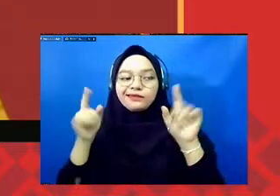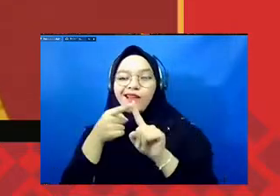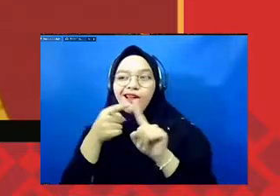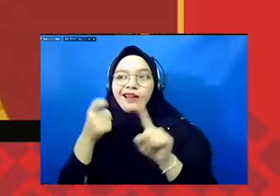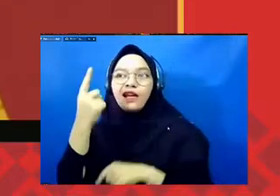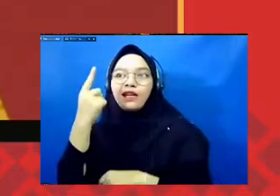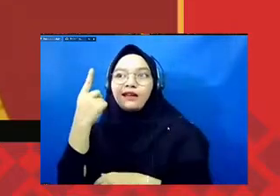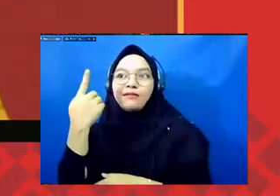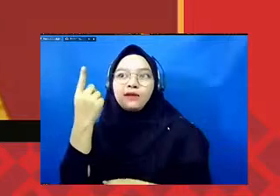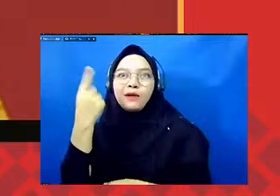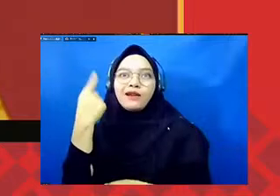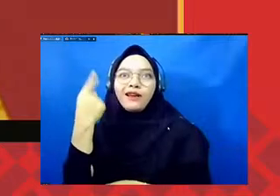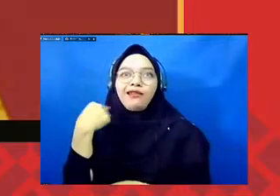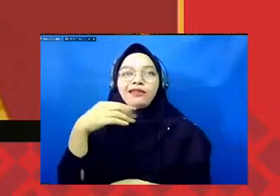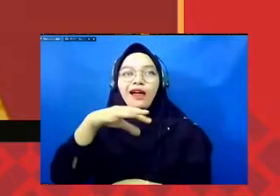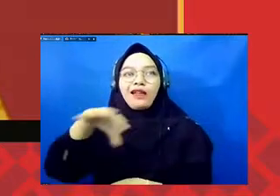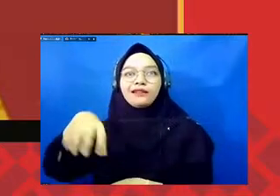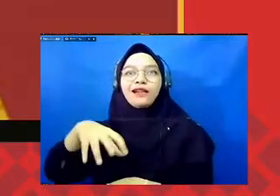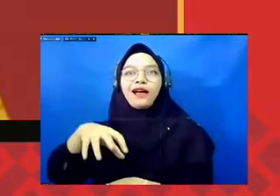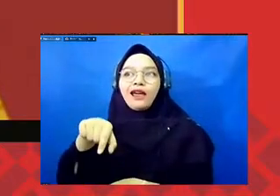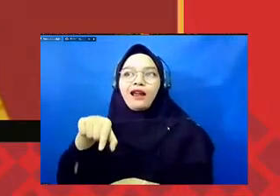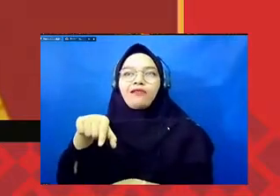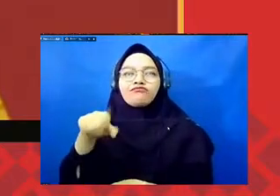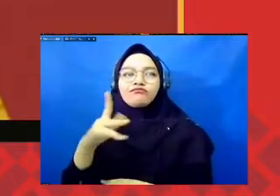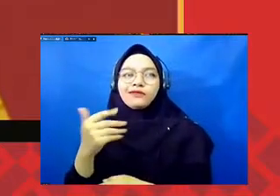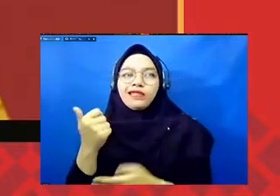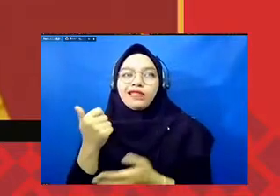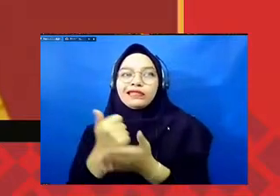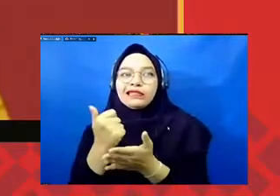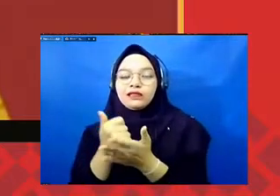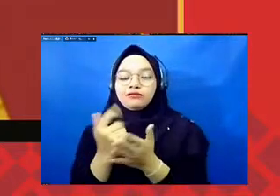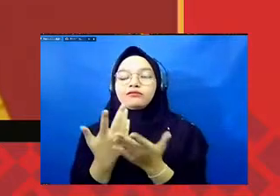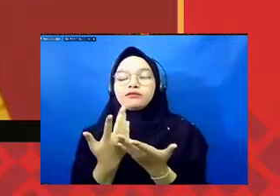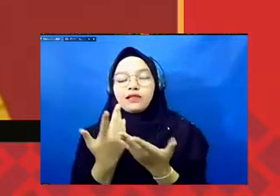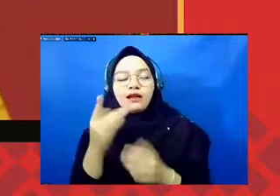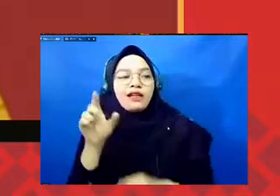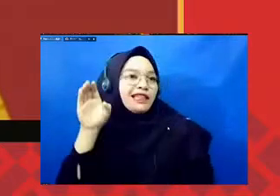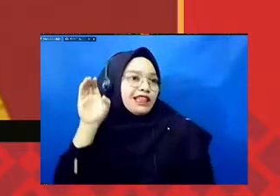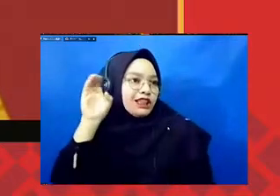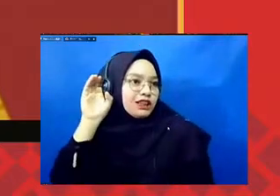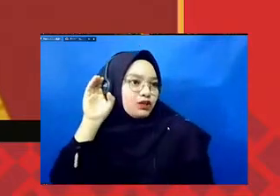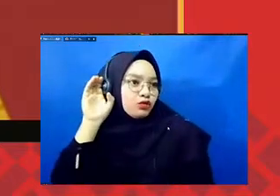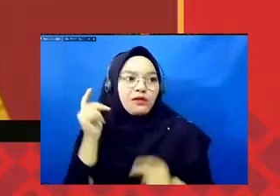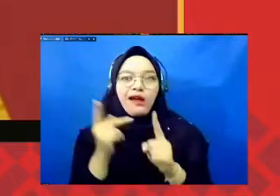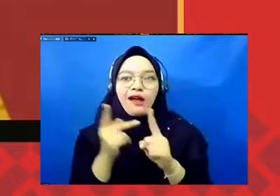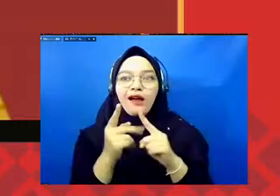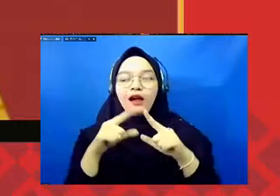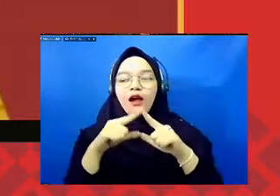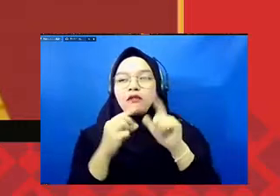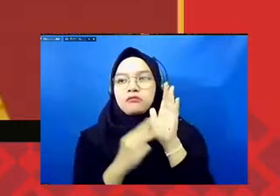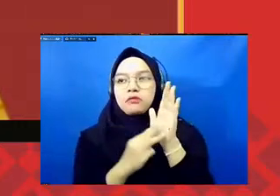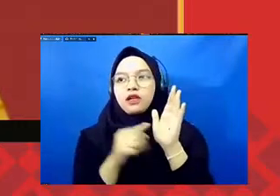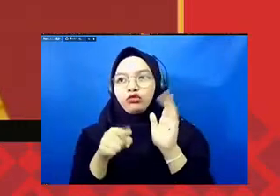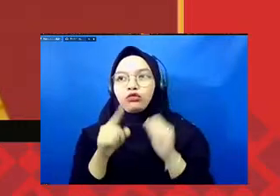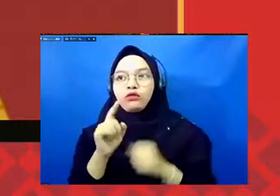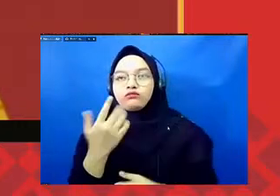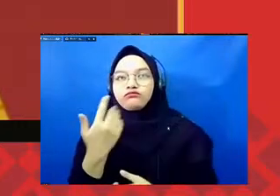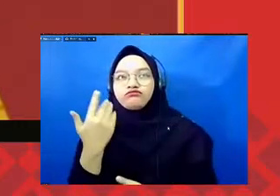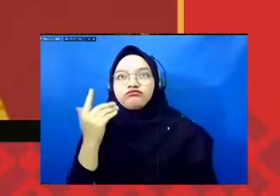pemerintah daerah, bahwa sebetulnya human rights issues itu sudah dilakukan dan